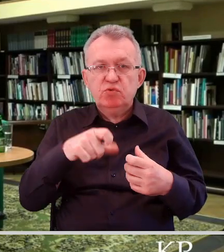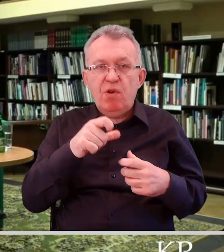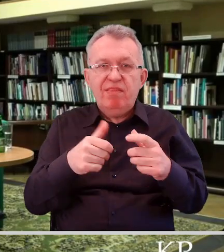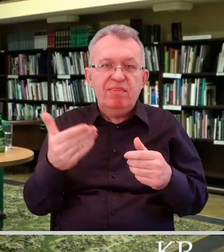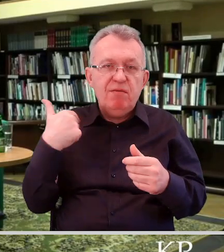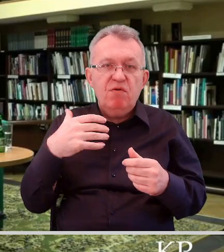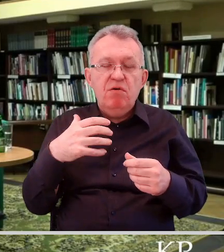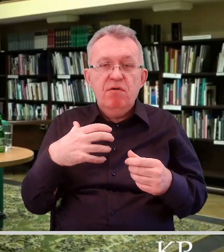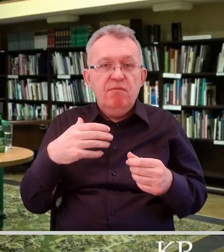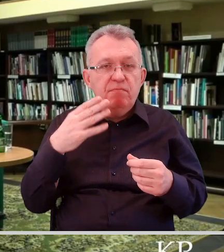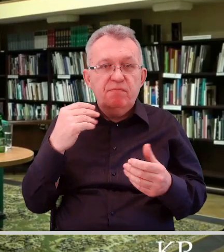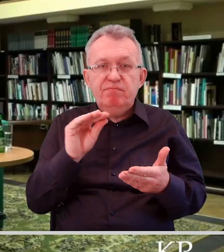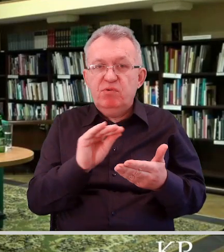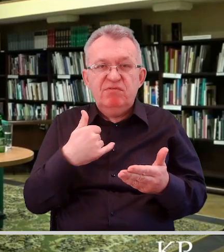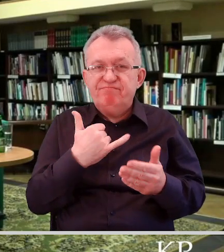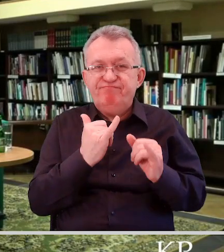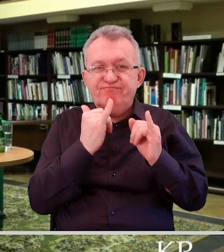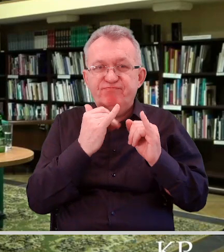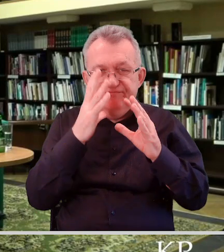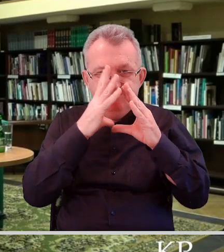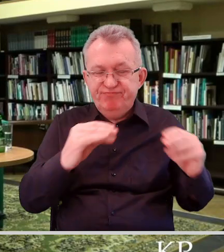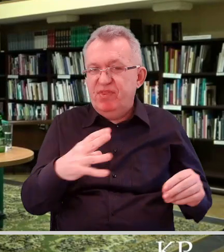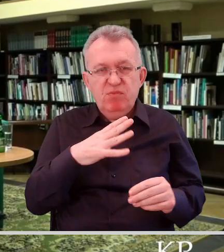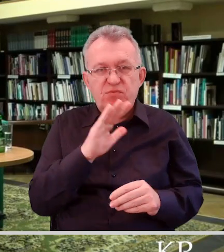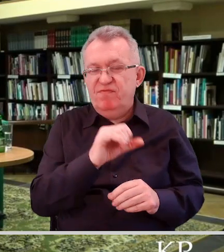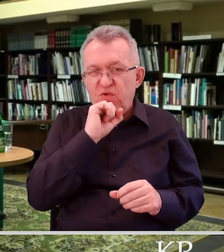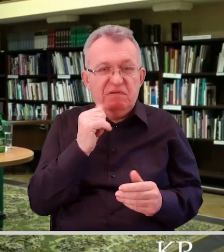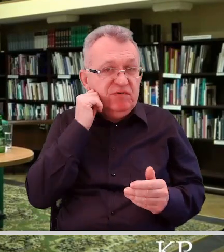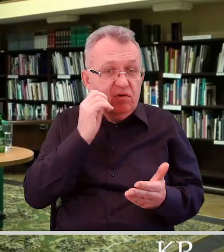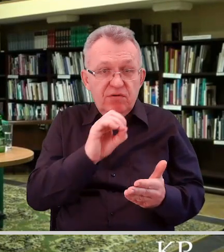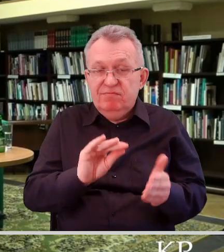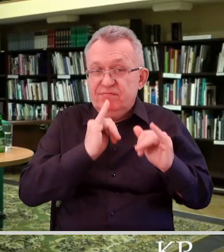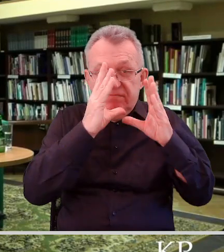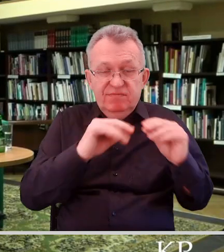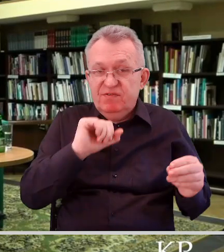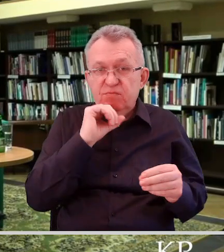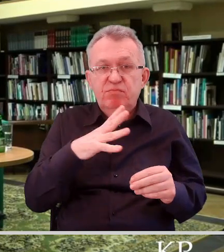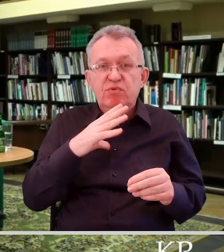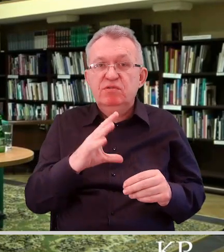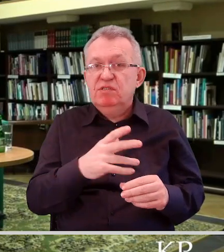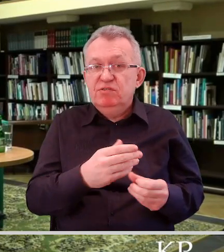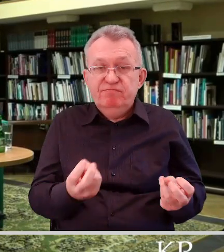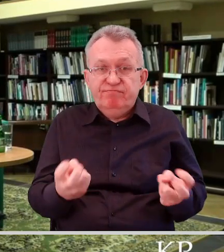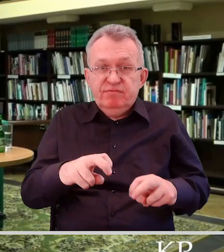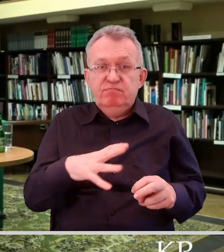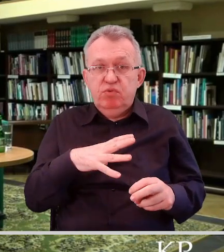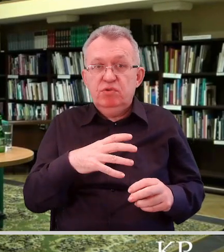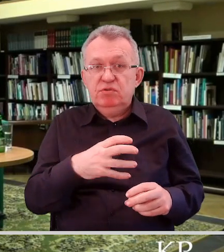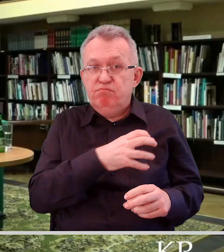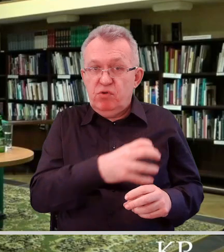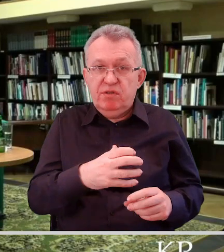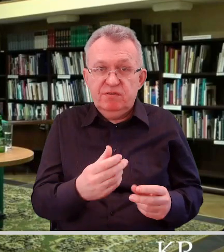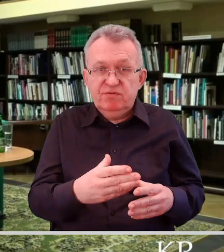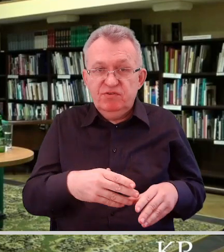w Belgii nikt pisarzy nie cenił, a pisarek już tym bardziej. Bo to było społeczeństwo świeżo wzbogacone, dość